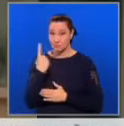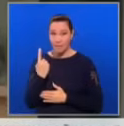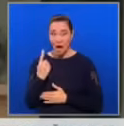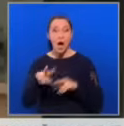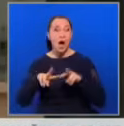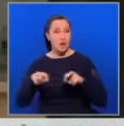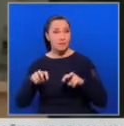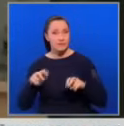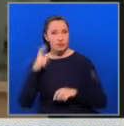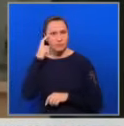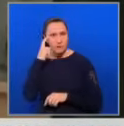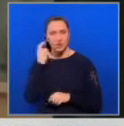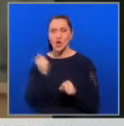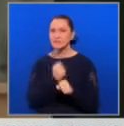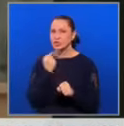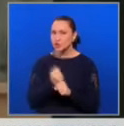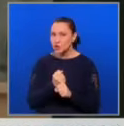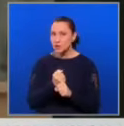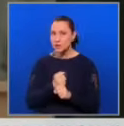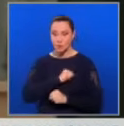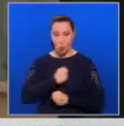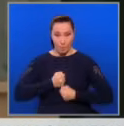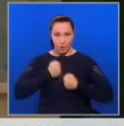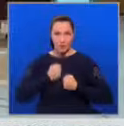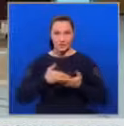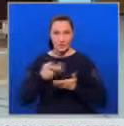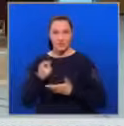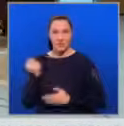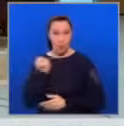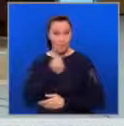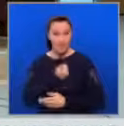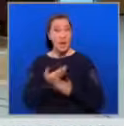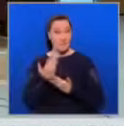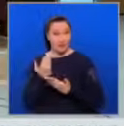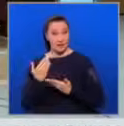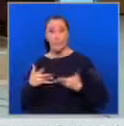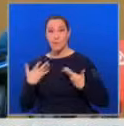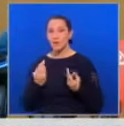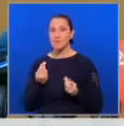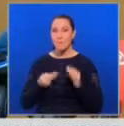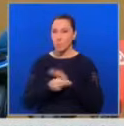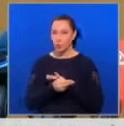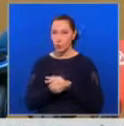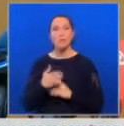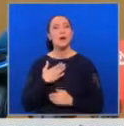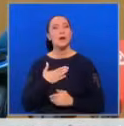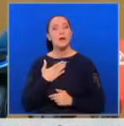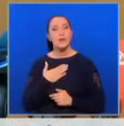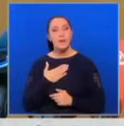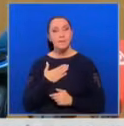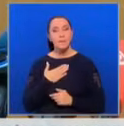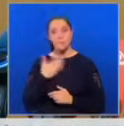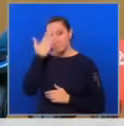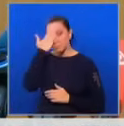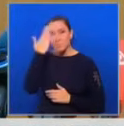разследващи смятат че извършителите са се паникьосали и затова са я убили преди да поискат подкуп имаме